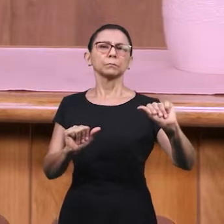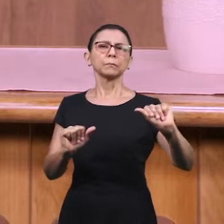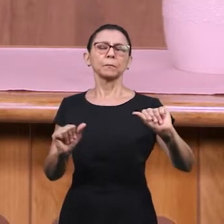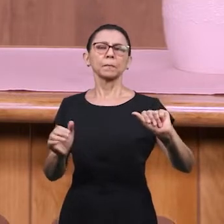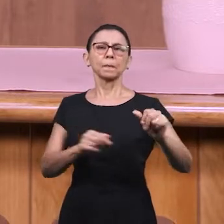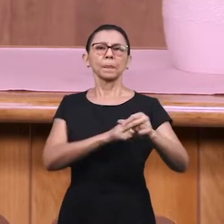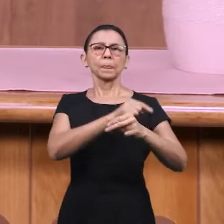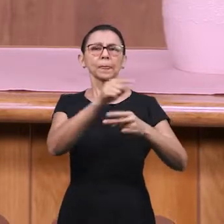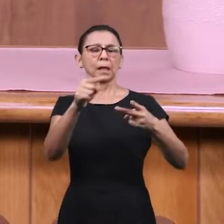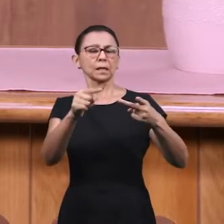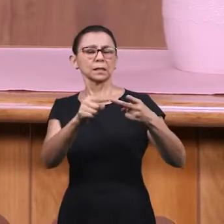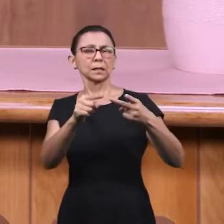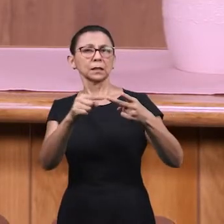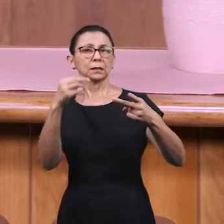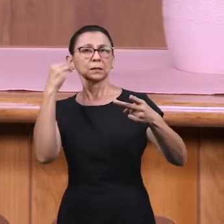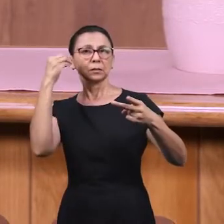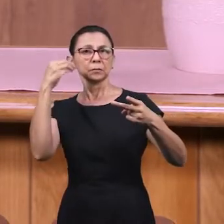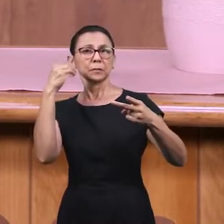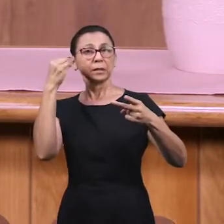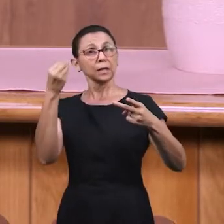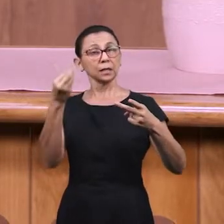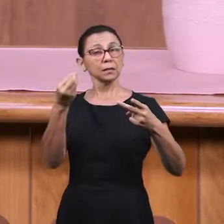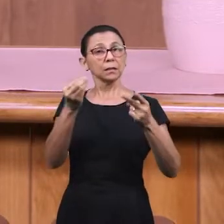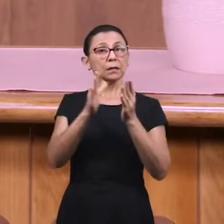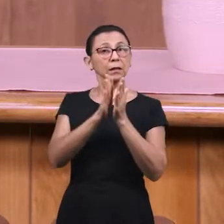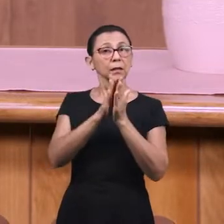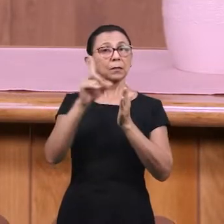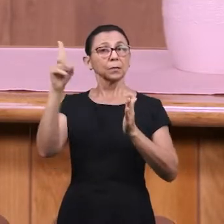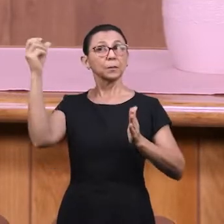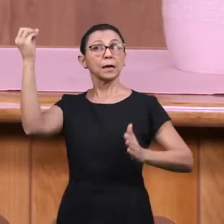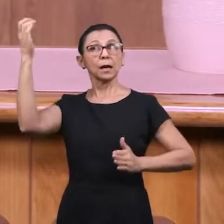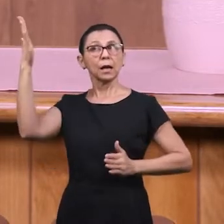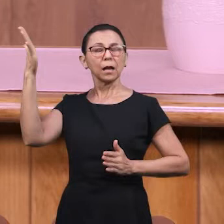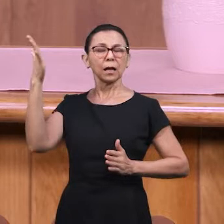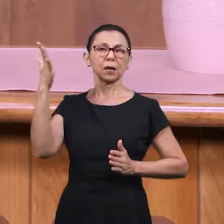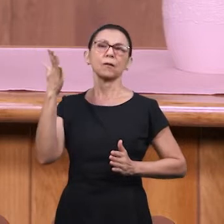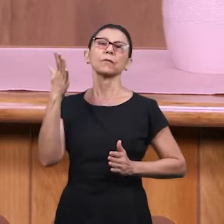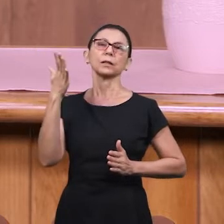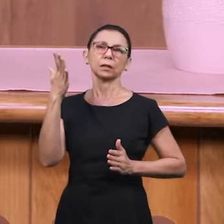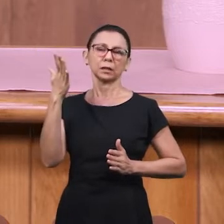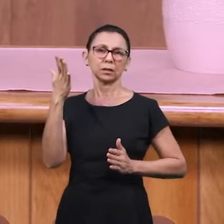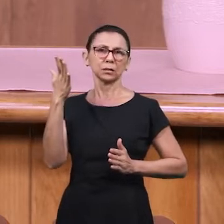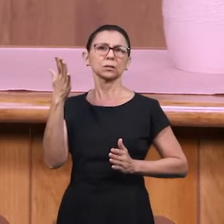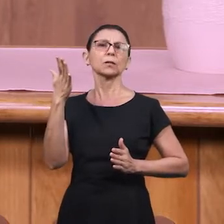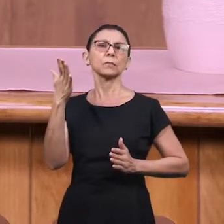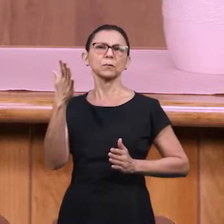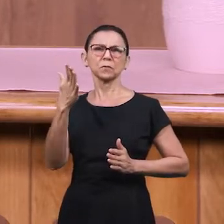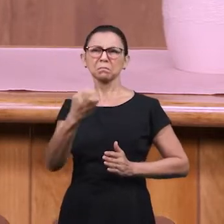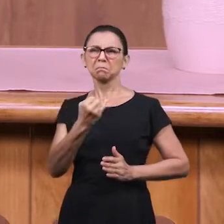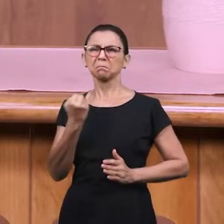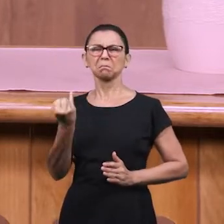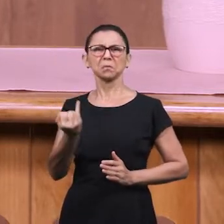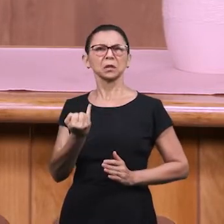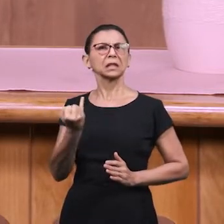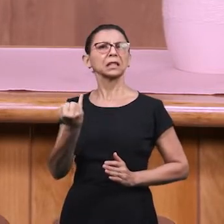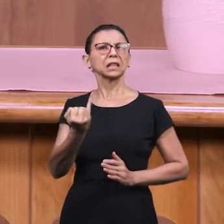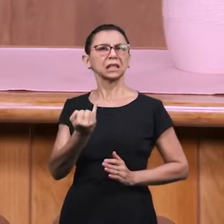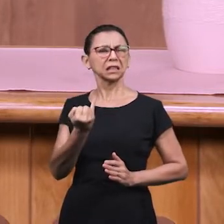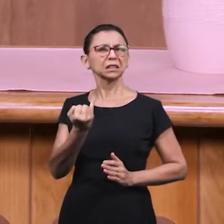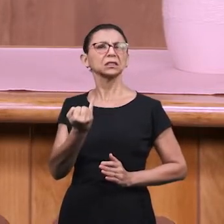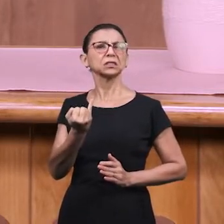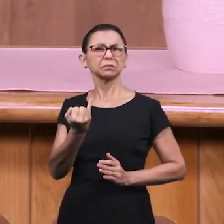Вторая колонна, столб, это было открытое слово. Это еще один замечательный